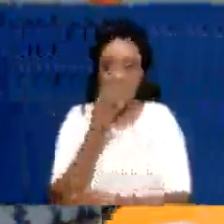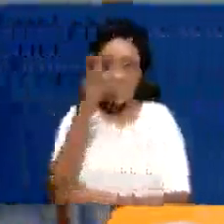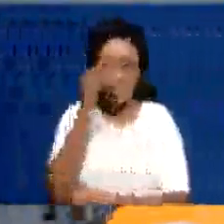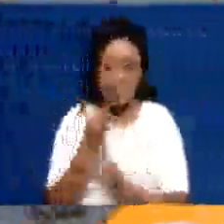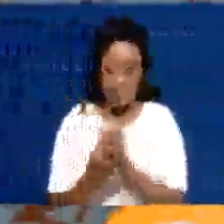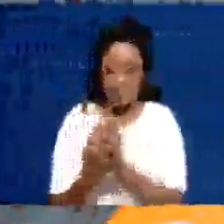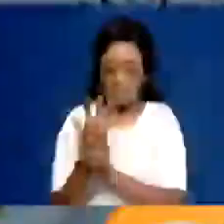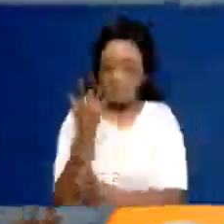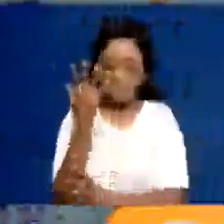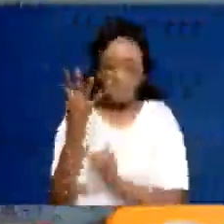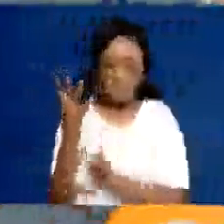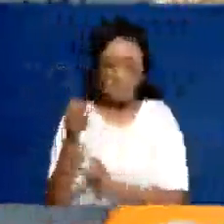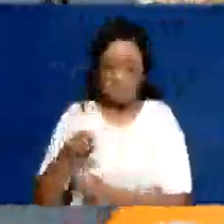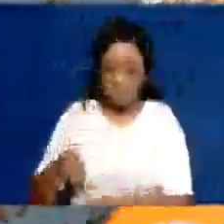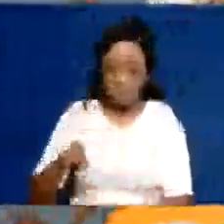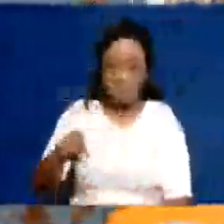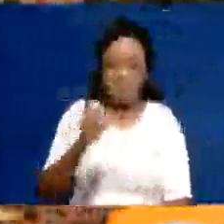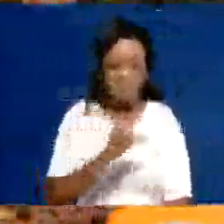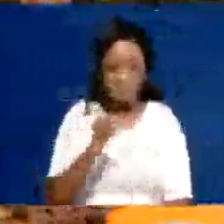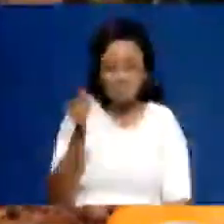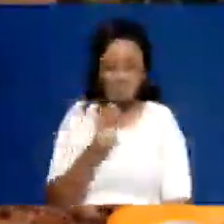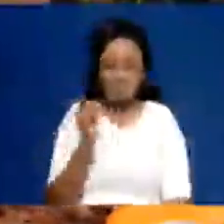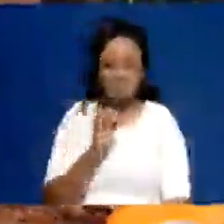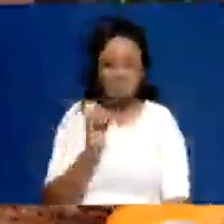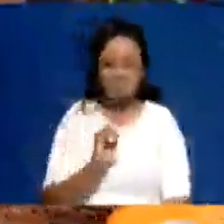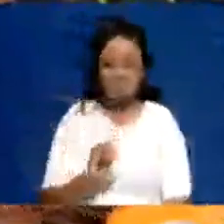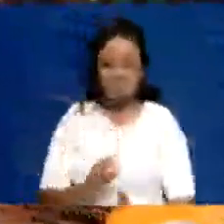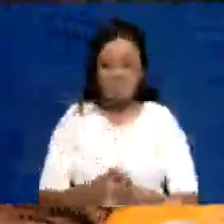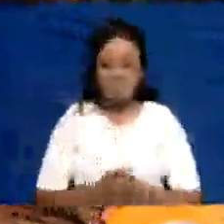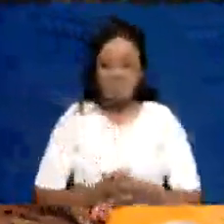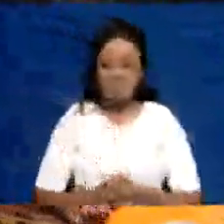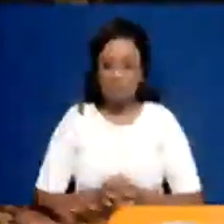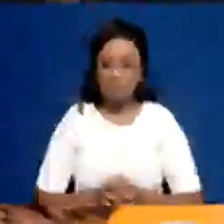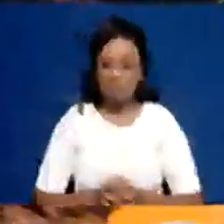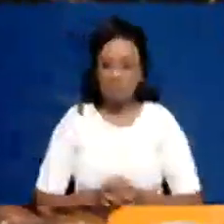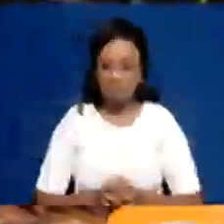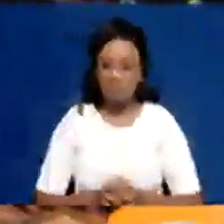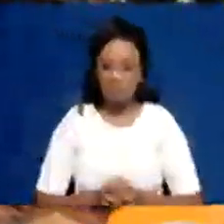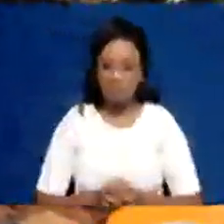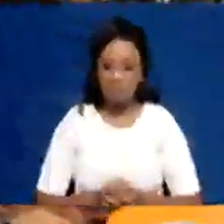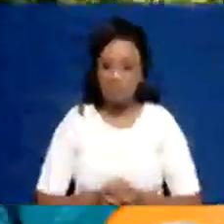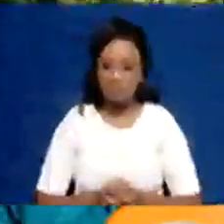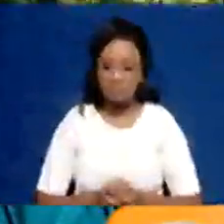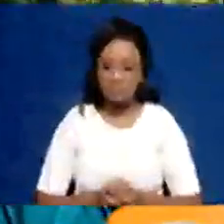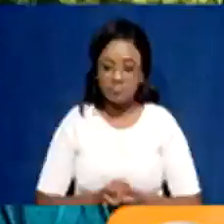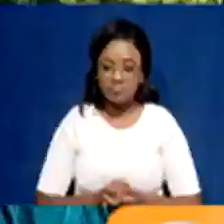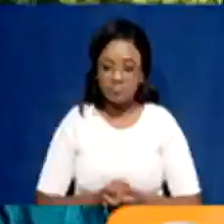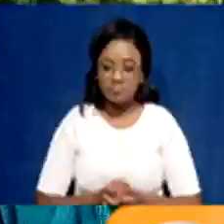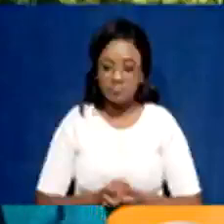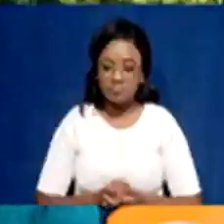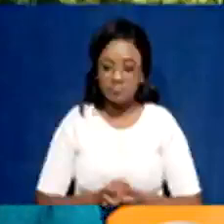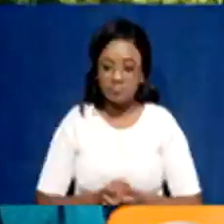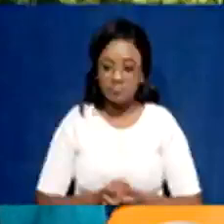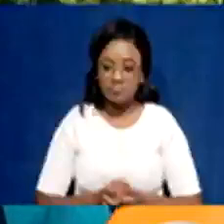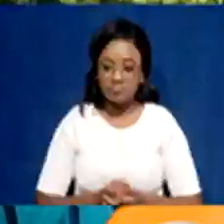ambayo sio vizuri sana, hatukuwa tunapanda vile inastahili. Kama mboga tulikuwa tunapanda mingi kwa